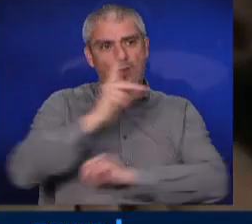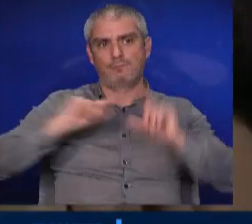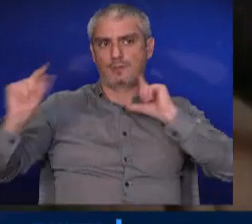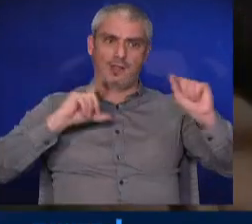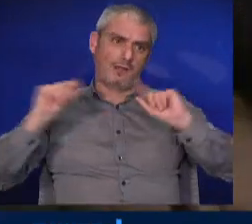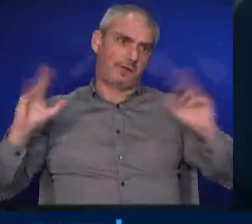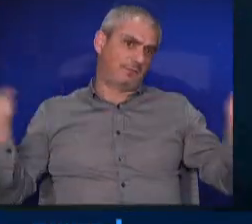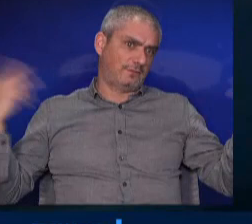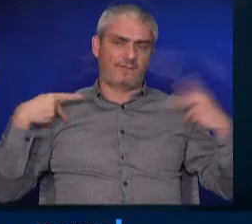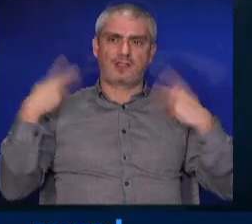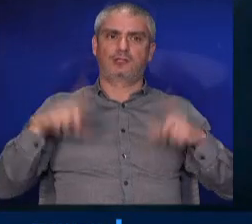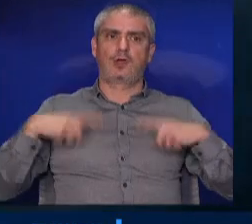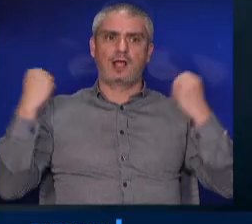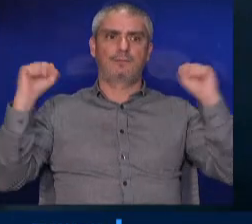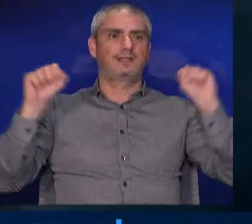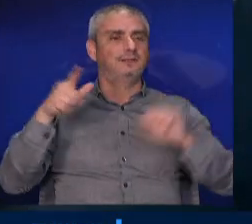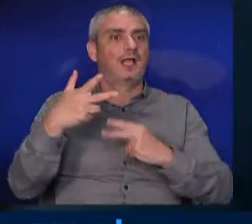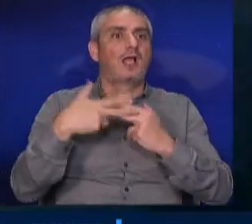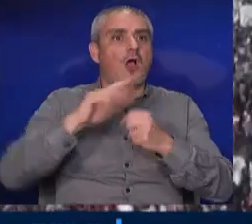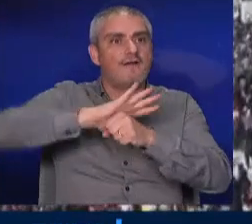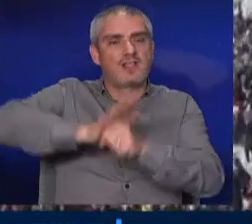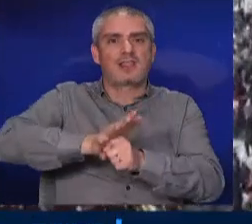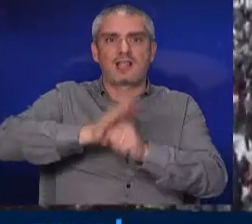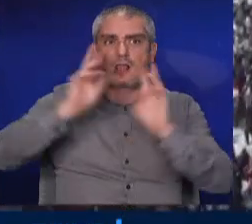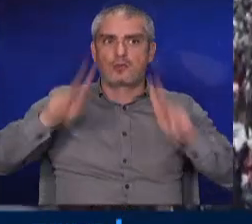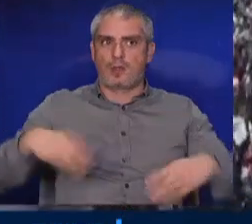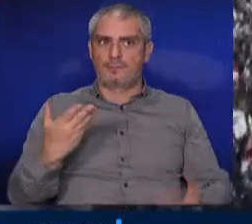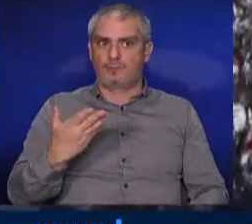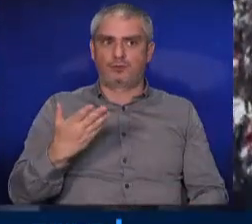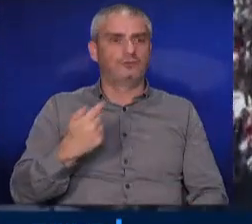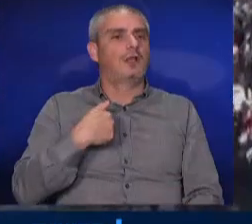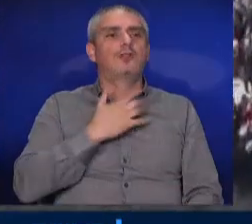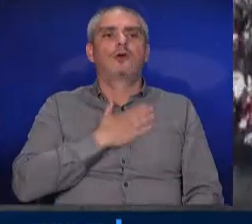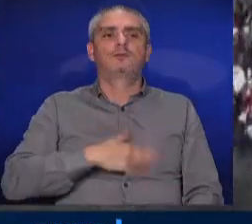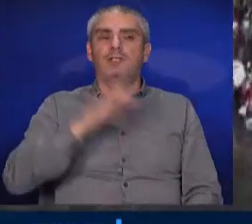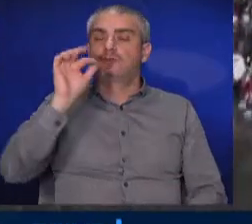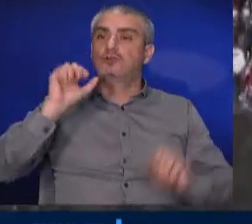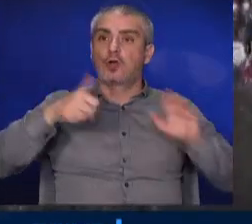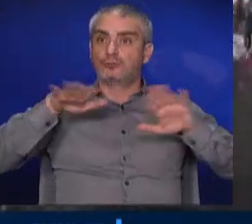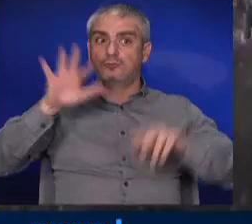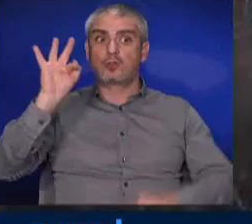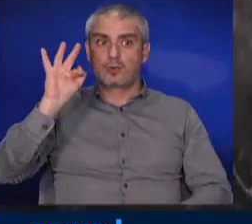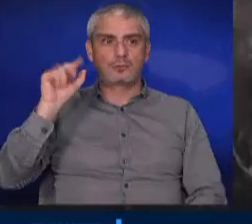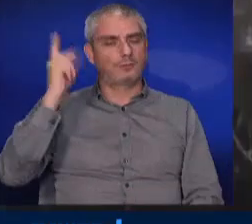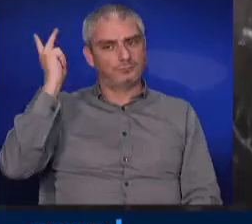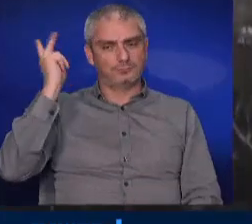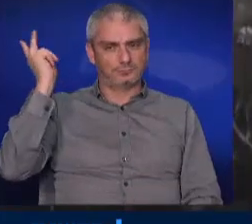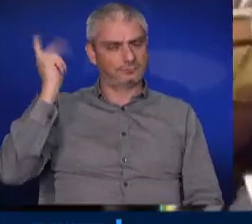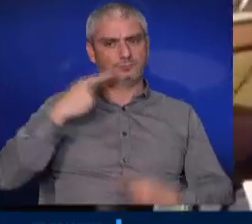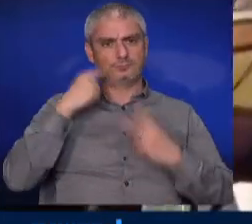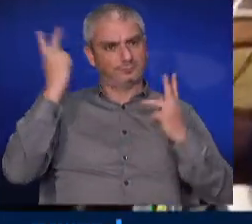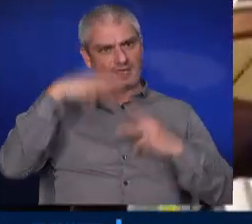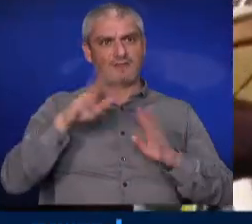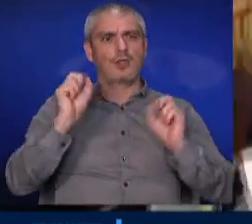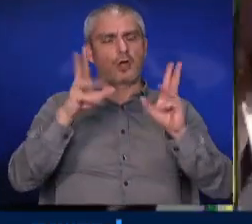live in a free country again. This is very close to a dictatorship. I would like to see Trudeau having the clarity to say,